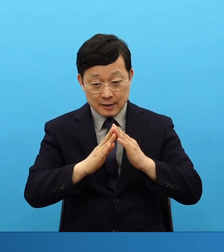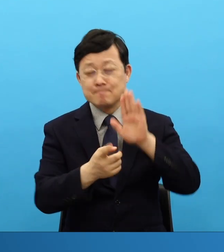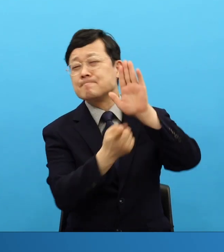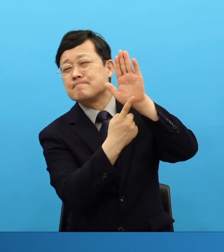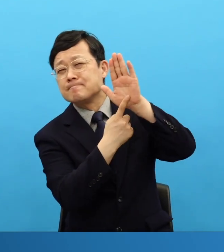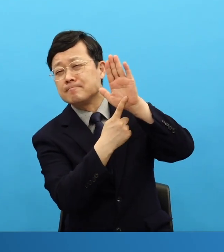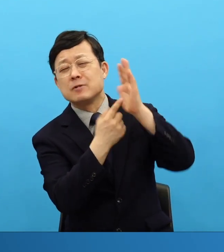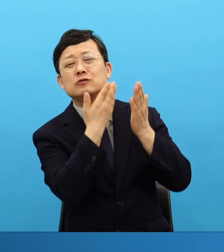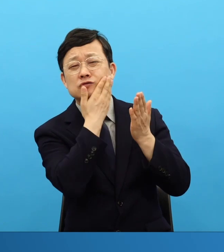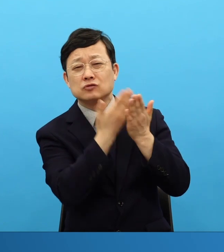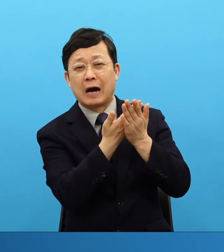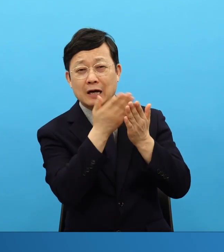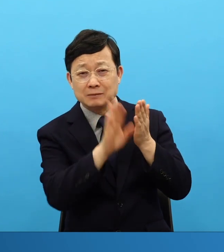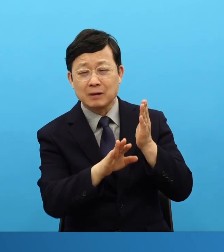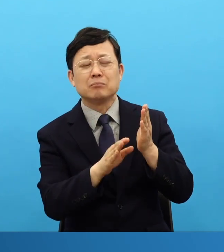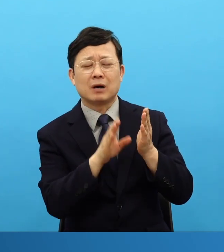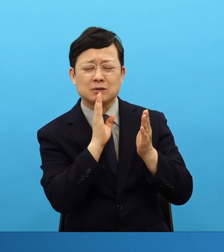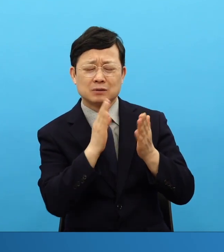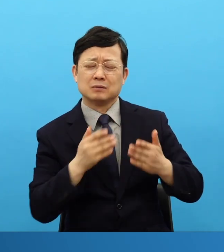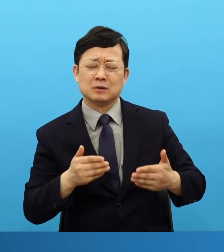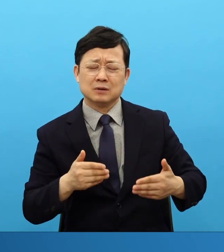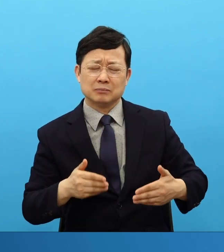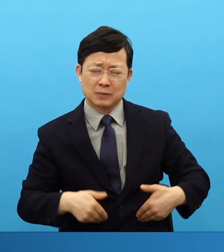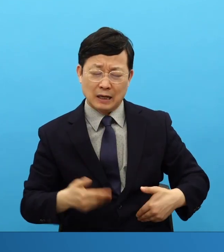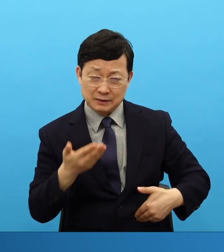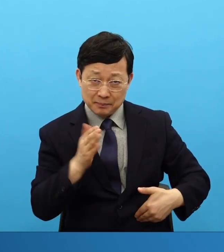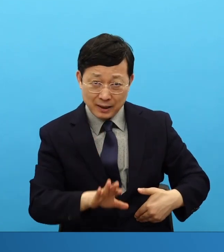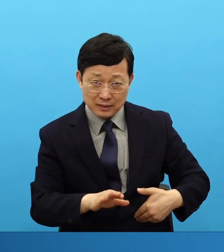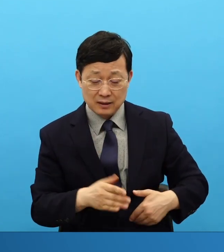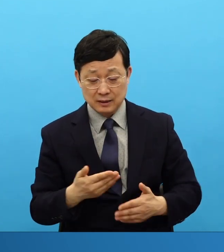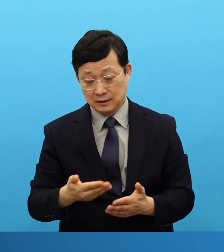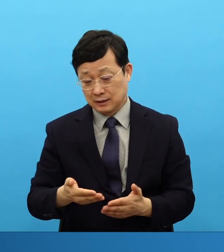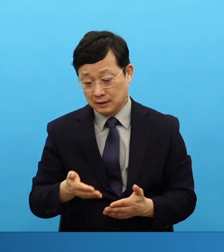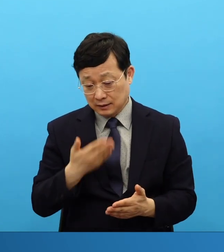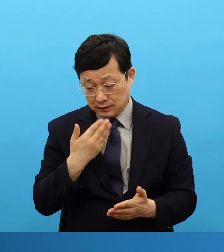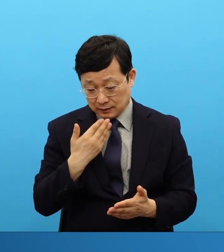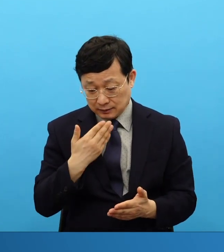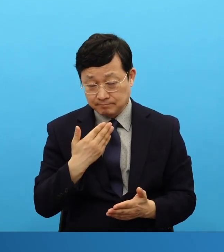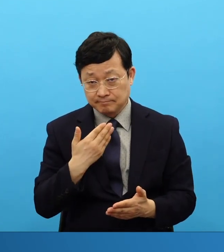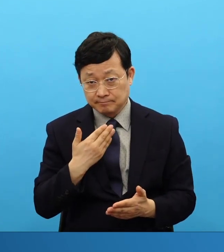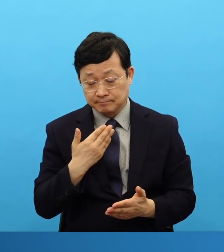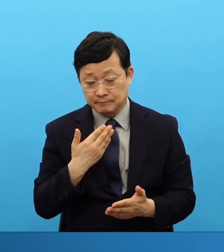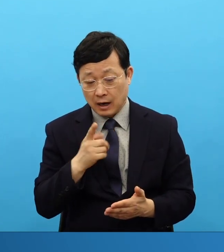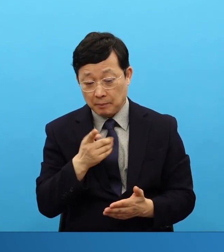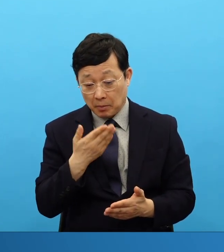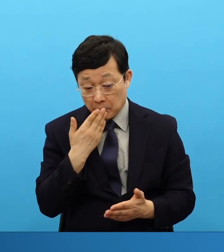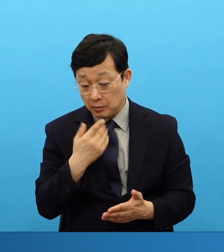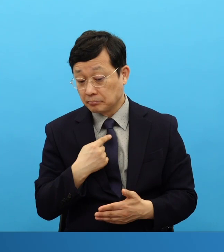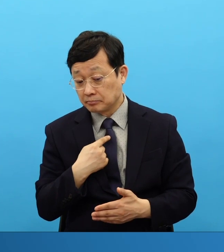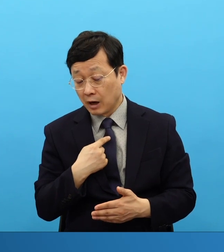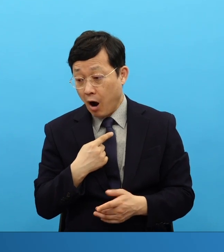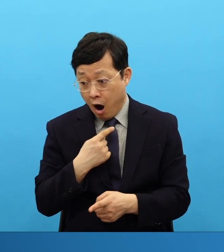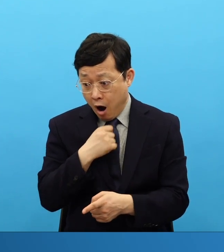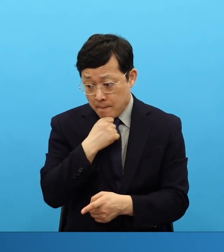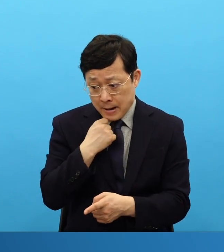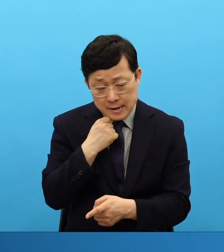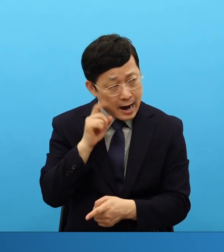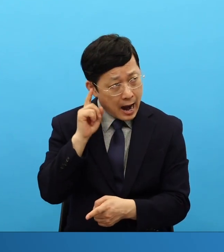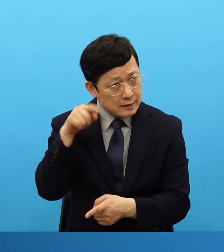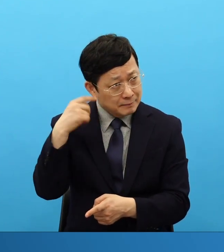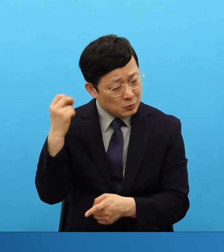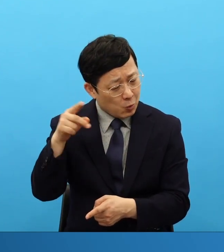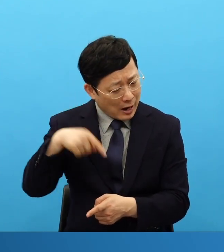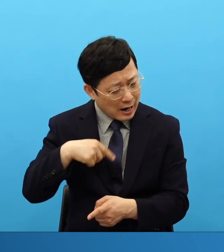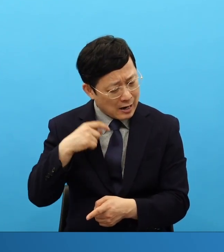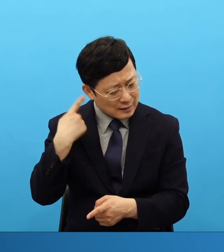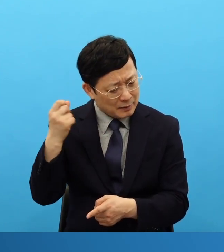advertise. 그렇죠? 그게 필요없단 말이 아니잖아요. I'm not saying that we don't need that. 음식 먹는 사람이 이제 꼭 와야 되겠구나. 그게 중요합니다. But a person must be 그렇죠? able to eat your food and